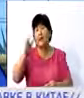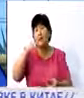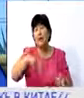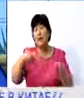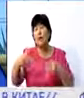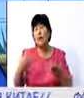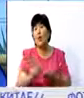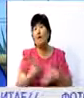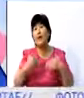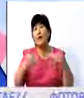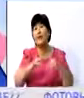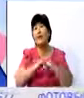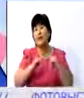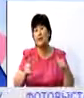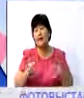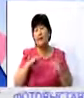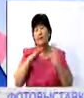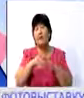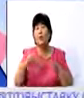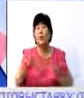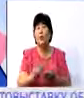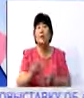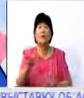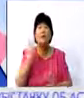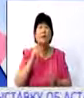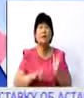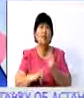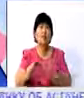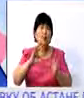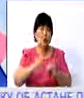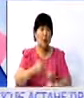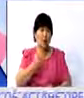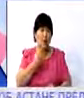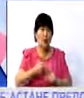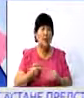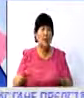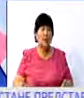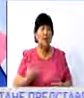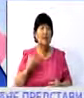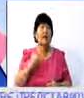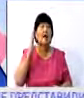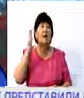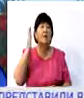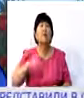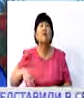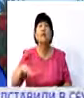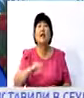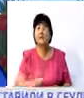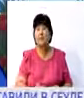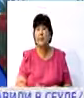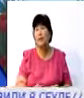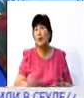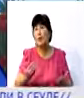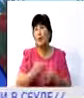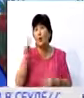переходит на новый этап развития. Внедрение нового всегда проходит сложно, но это жизненно важно для будущего страны. В